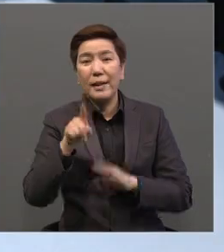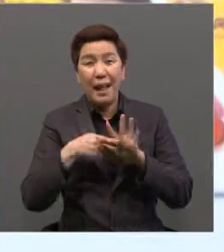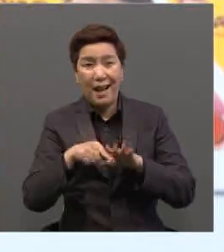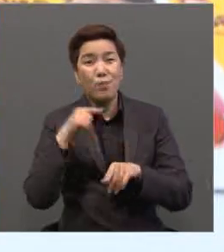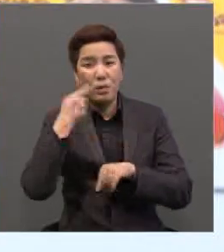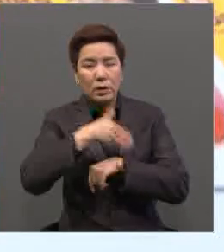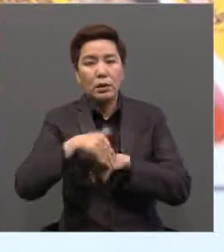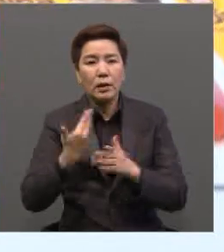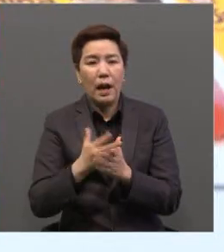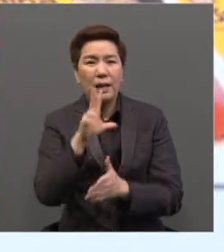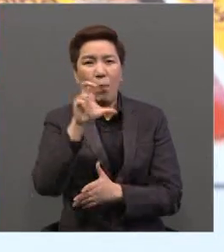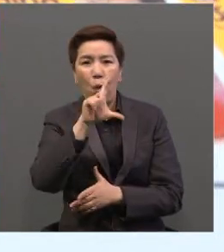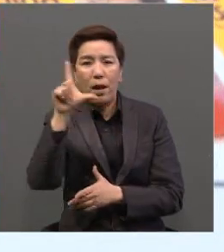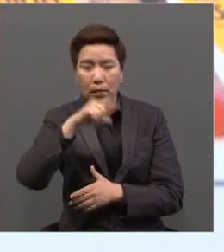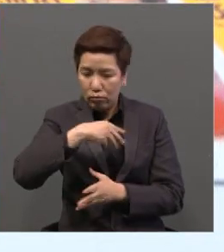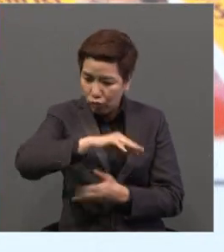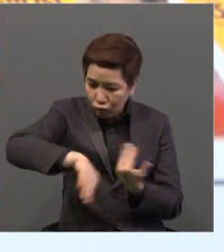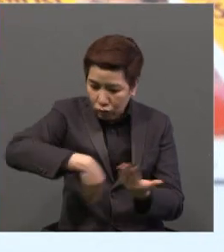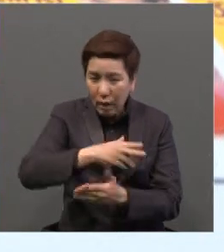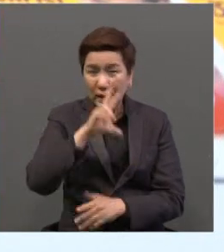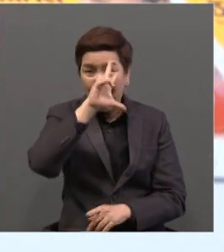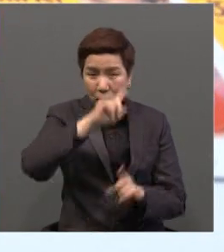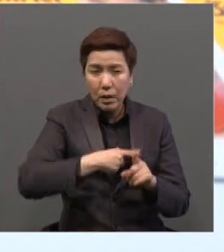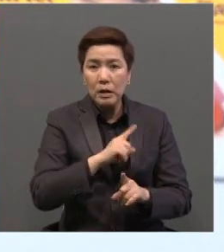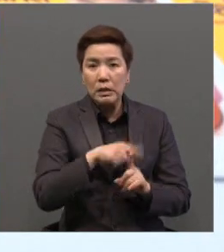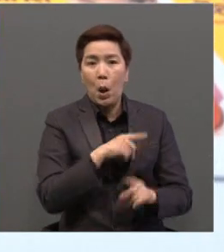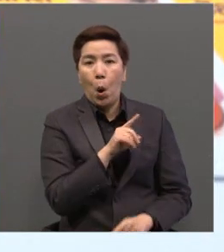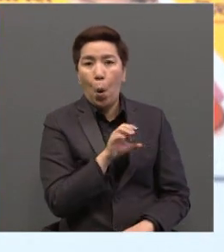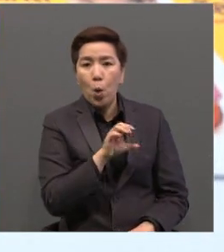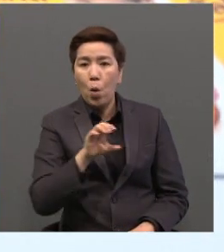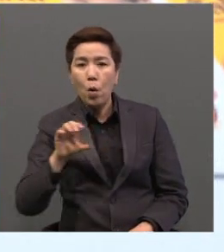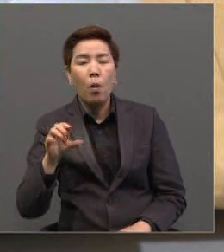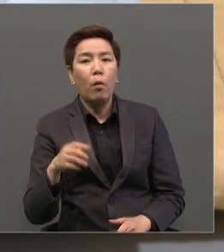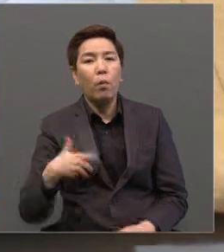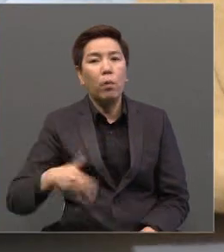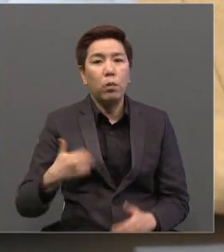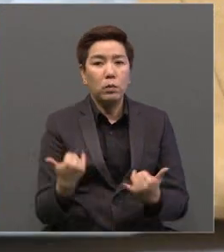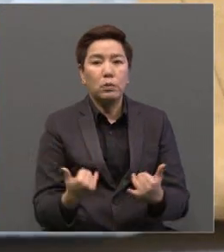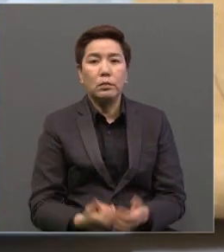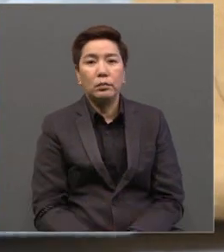ลังเนี่ยกว่า300ล้านบาทเลยครับ3เดือนก็ตกเดือนละ100ล้านทีเดียวครับ